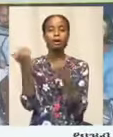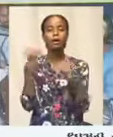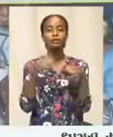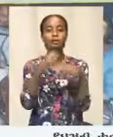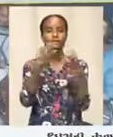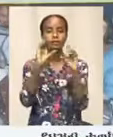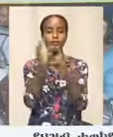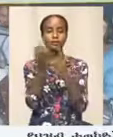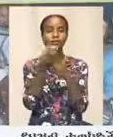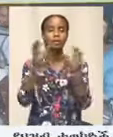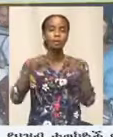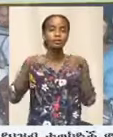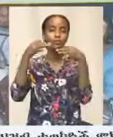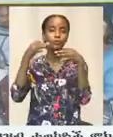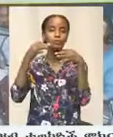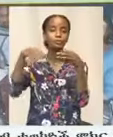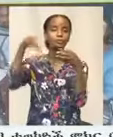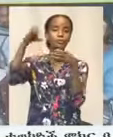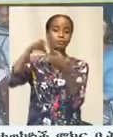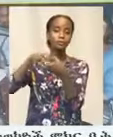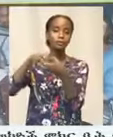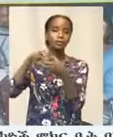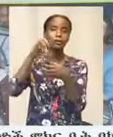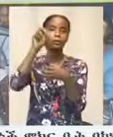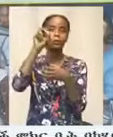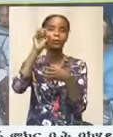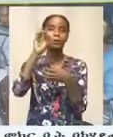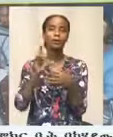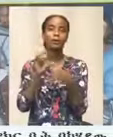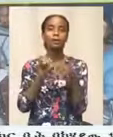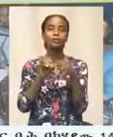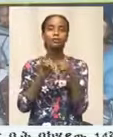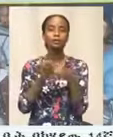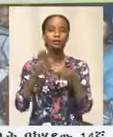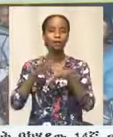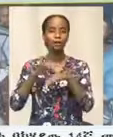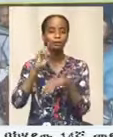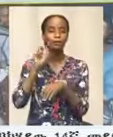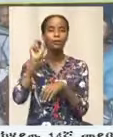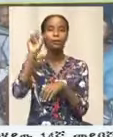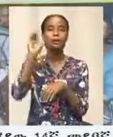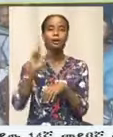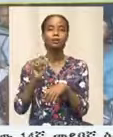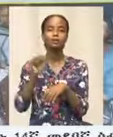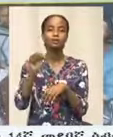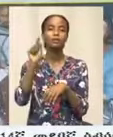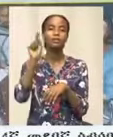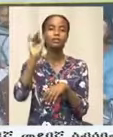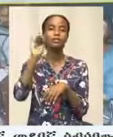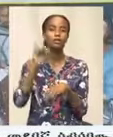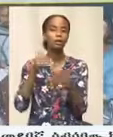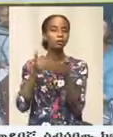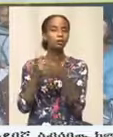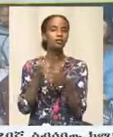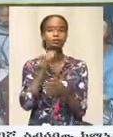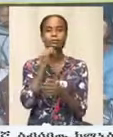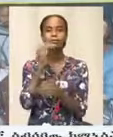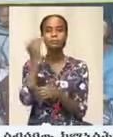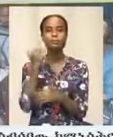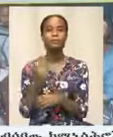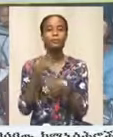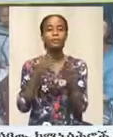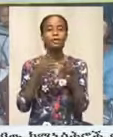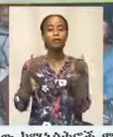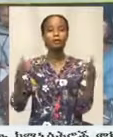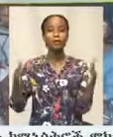መጀመሪያ ትራንስፎርመሩ የተተከለለት ዋካ ቅርንጫፍ ላይ ነው። ዋካ ራሱ ተርጫ ከተማ አይደርሰውም ነበር። ተርጫ አሁን